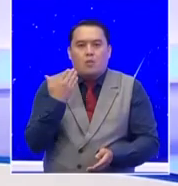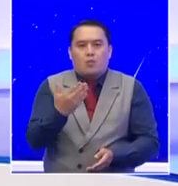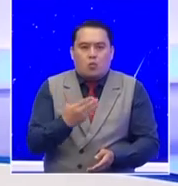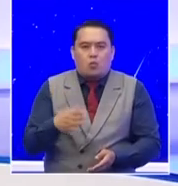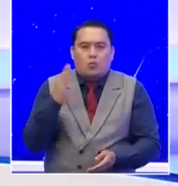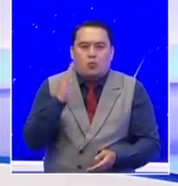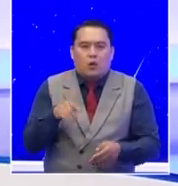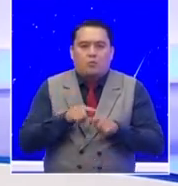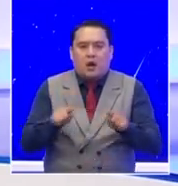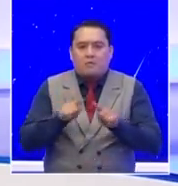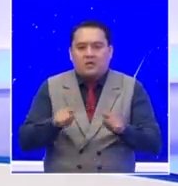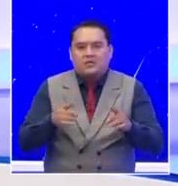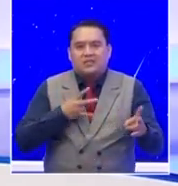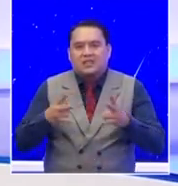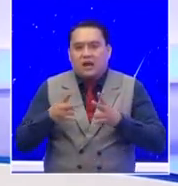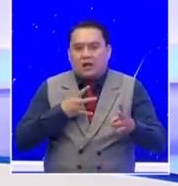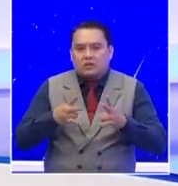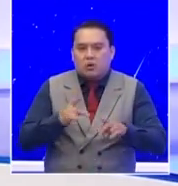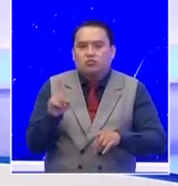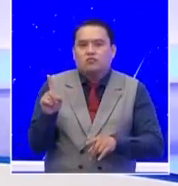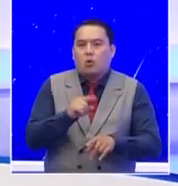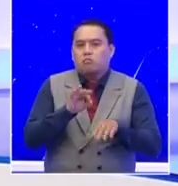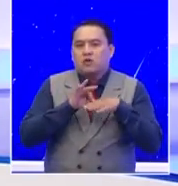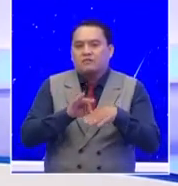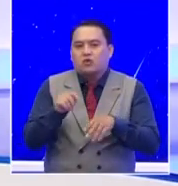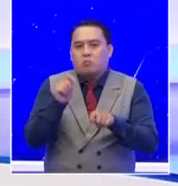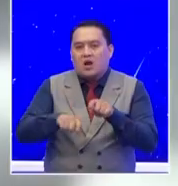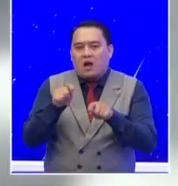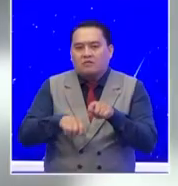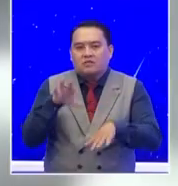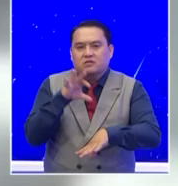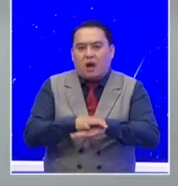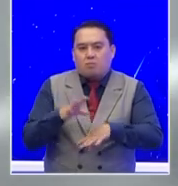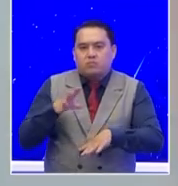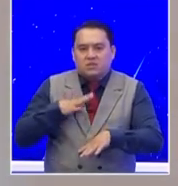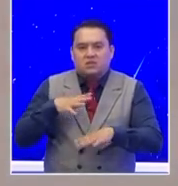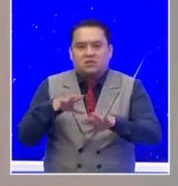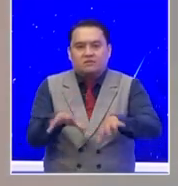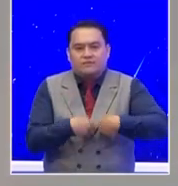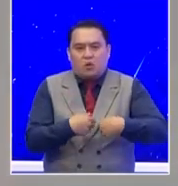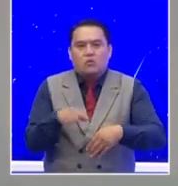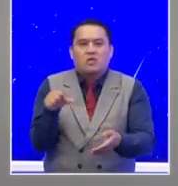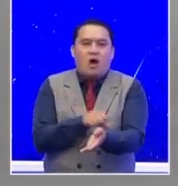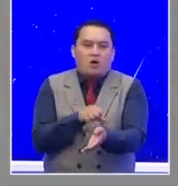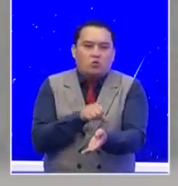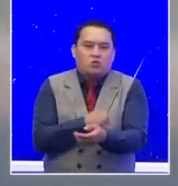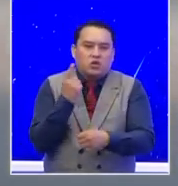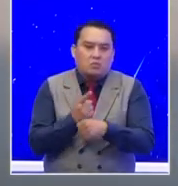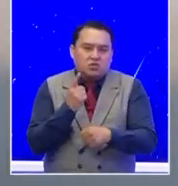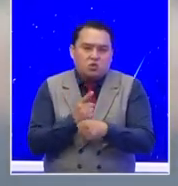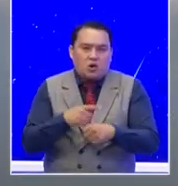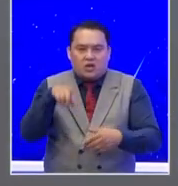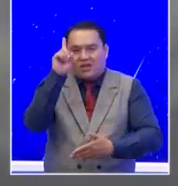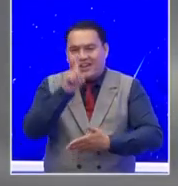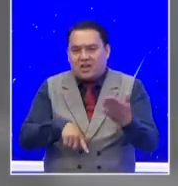инкриминируется пропаганды терроризма ходе проведенных обысков у задержанного были изъяты синтетические наркотики запрещены